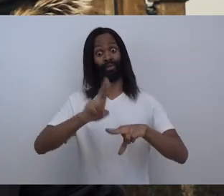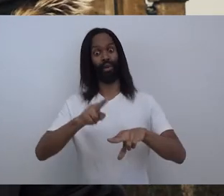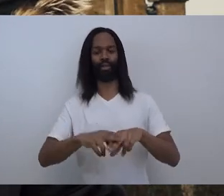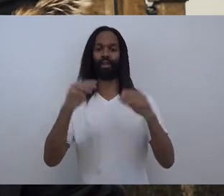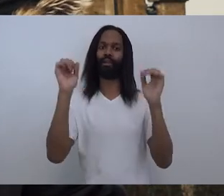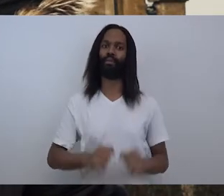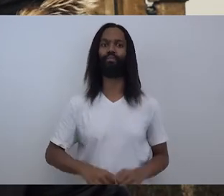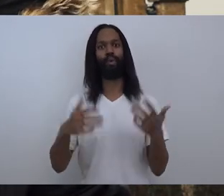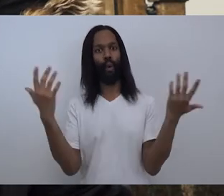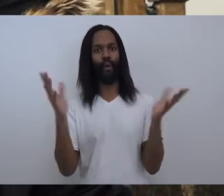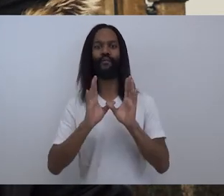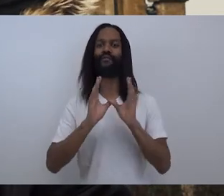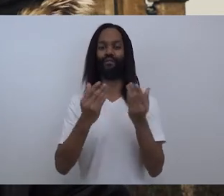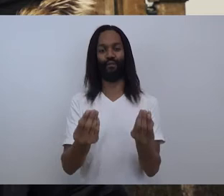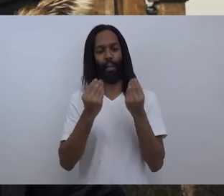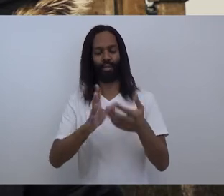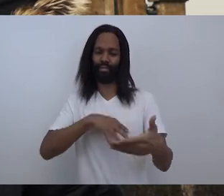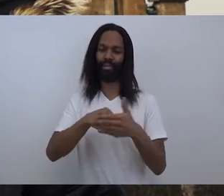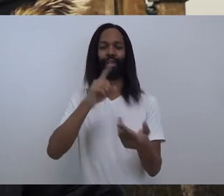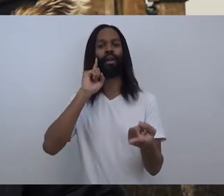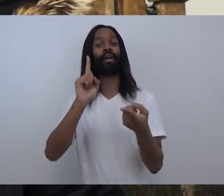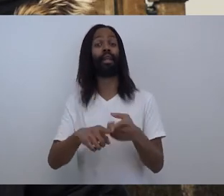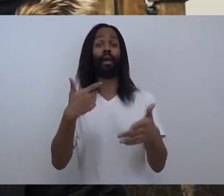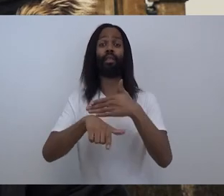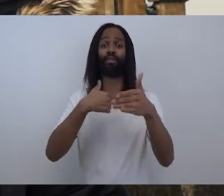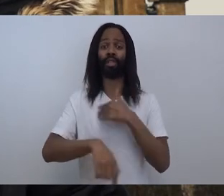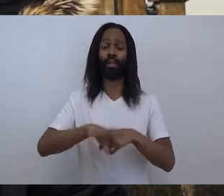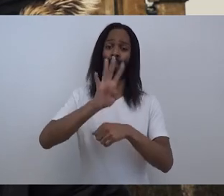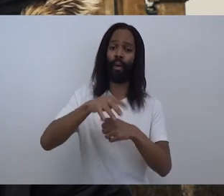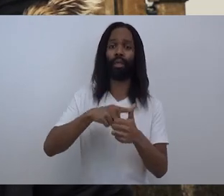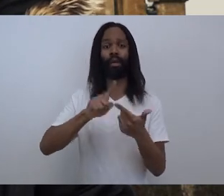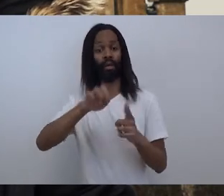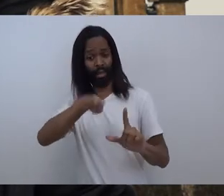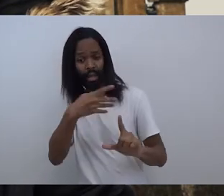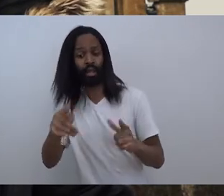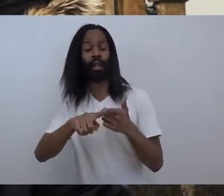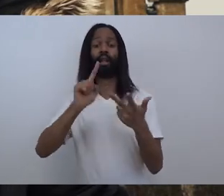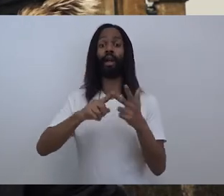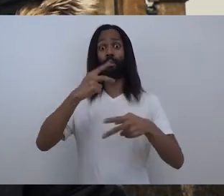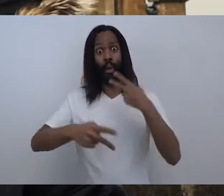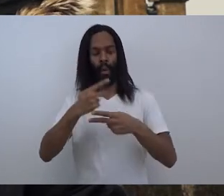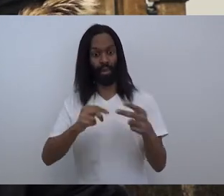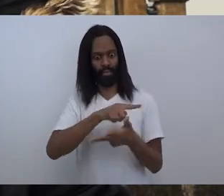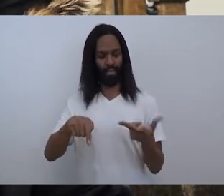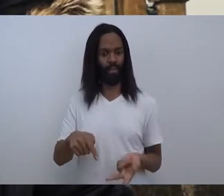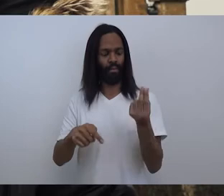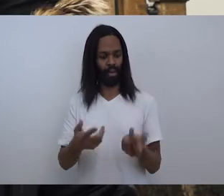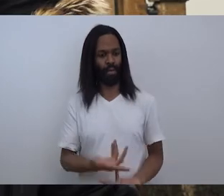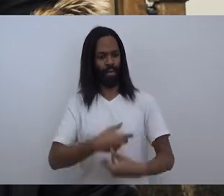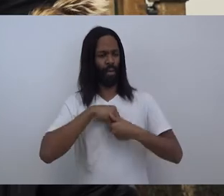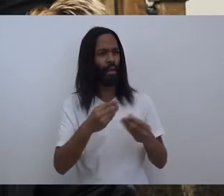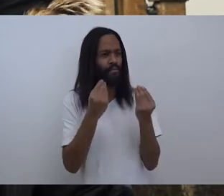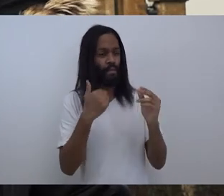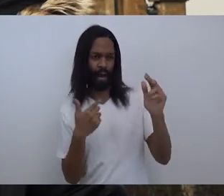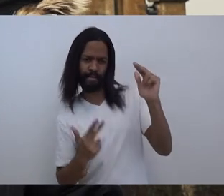sur Nancy de remise à niveau dans Word, Excel et PowerPoint. Et puis forcément l'expérience au quotidien car c'est